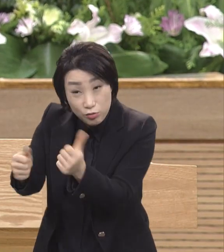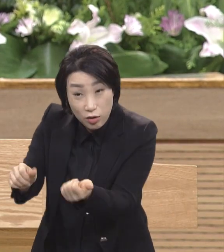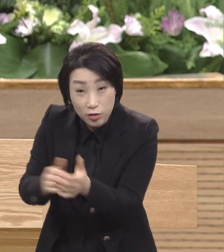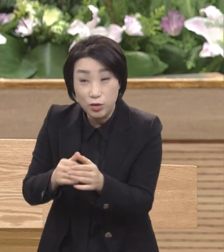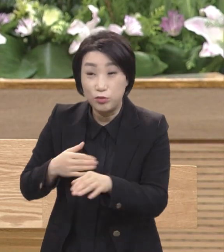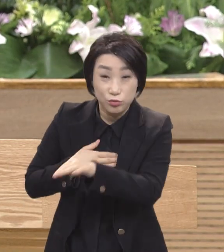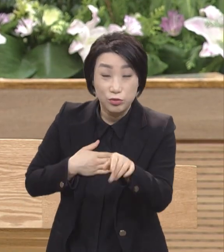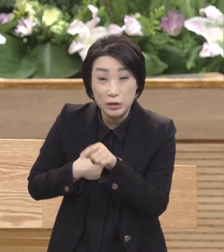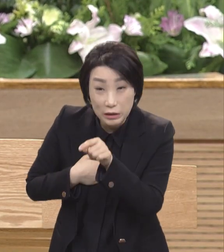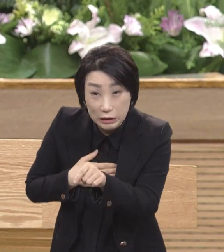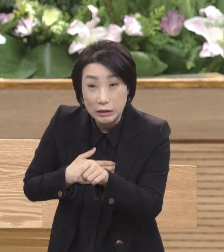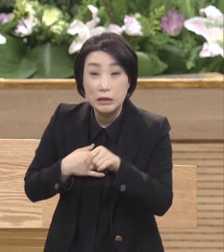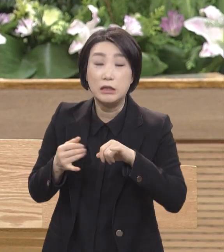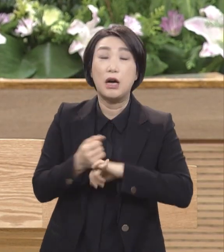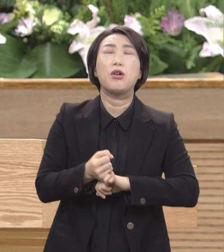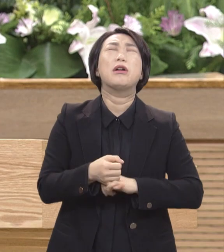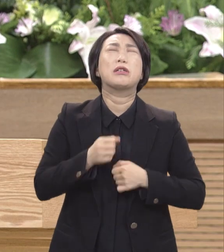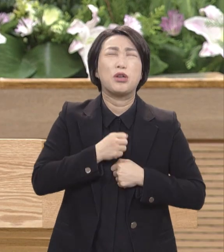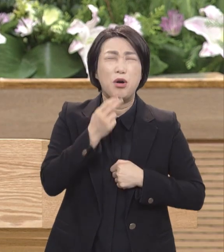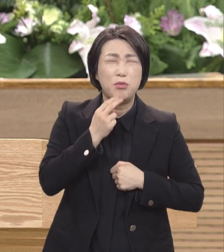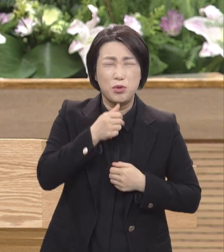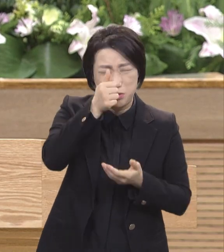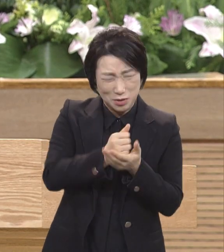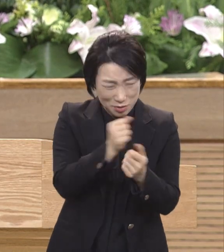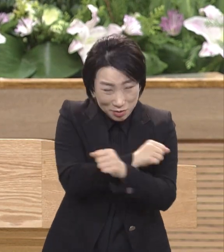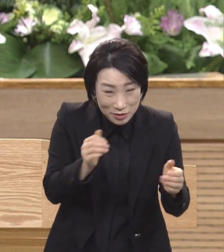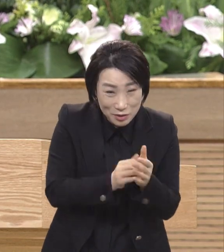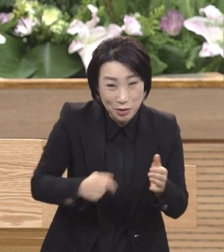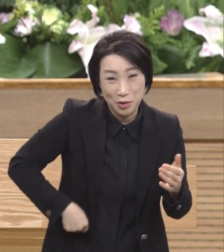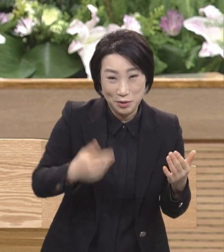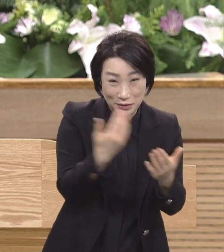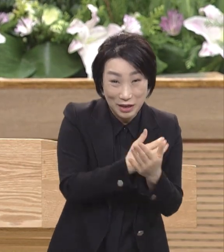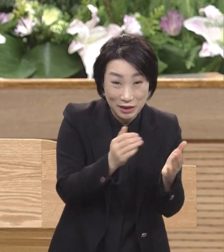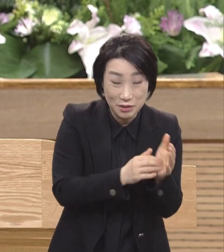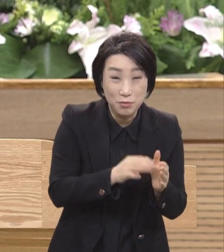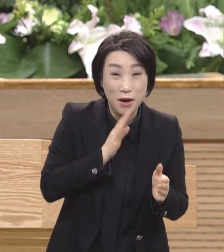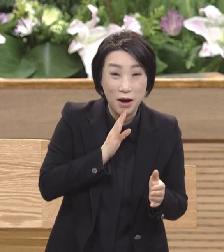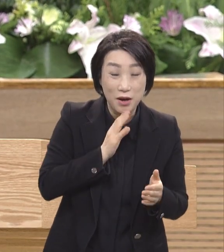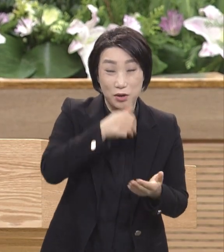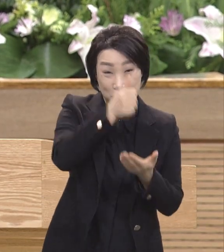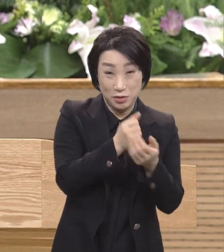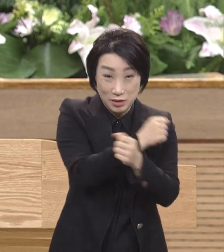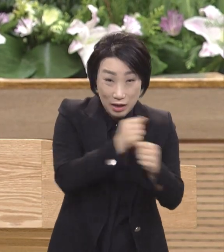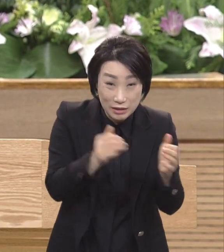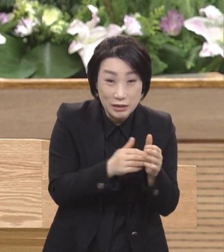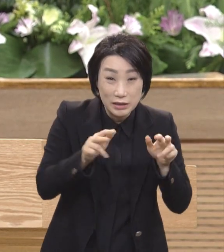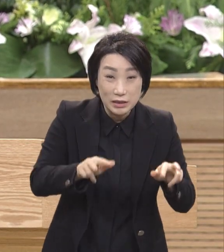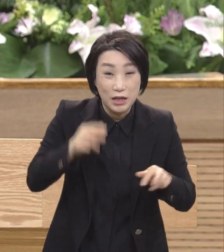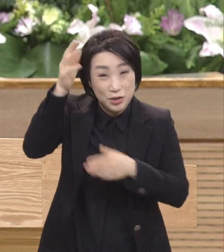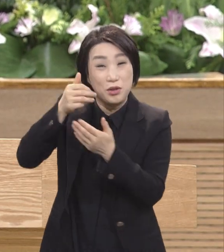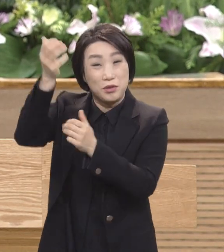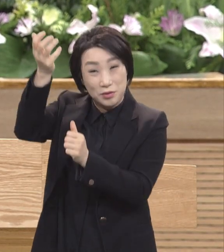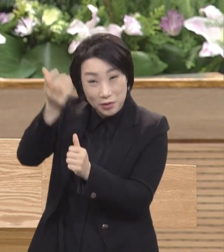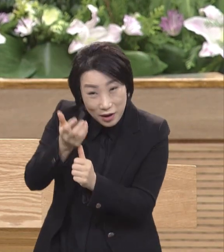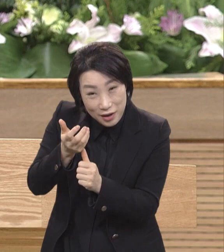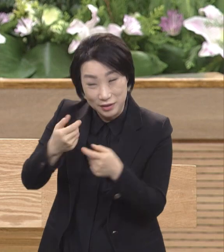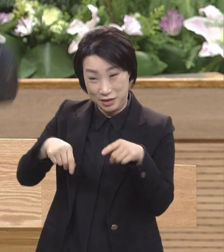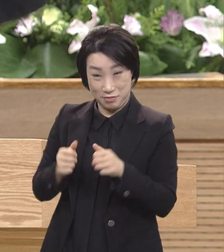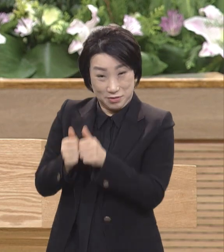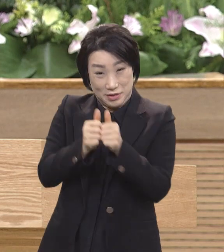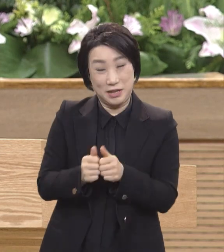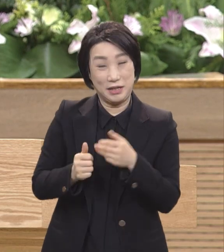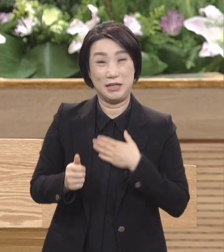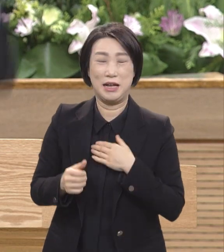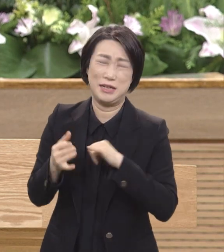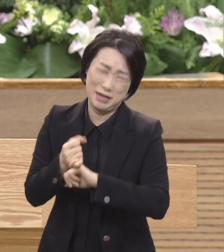우리는 그를 약속시키지 않은 죄를 용서받고 회개받고 회개하고 제사받고 이제는 성령이 내 안에 오셨으니